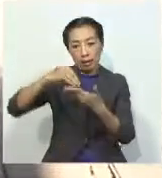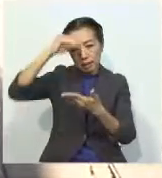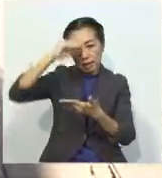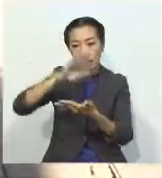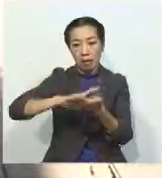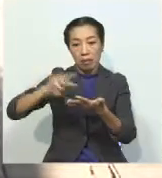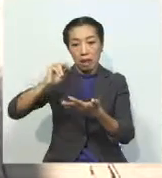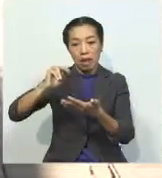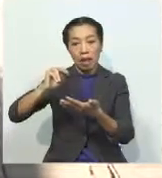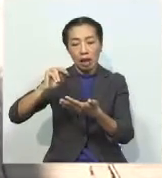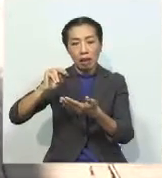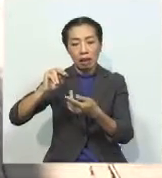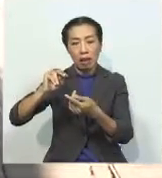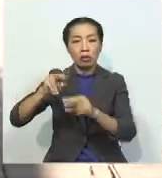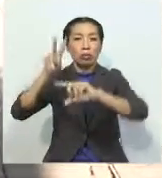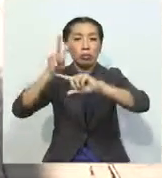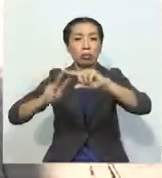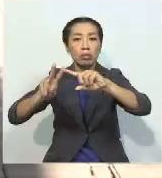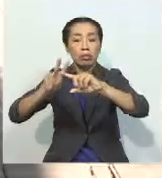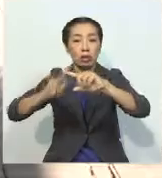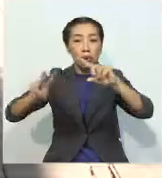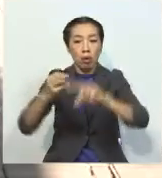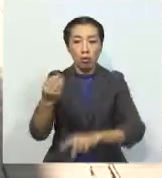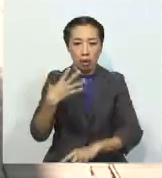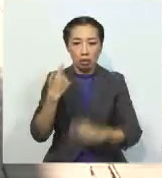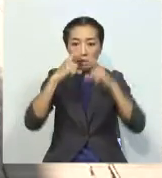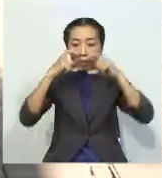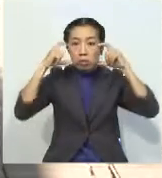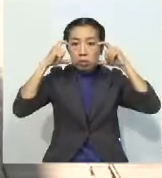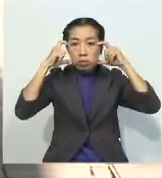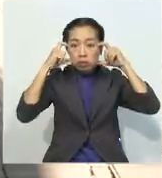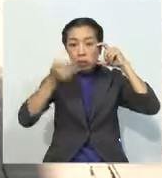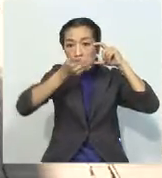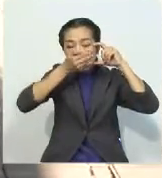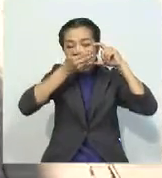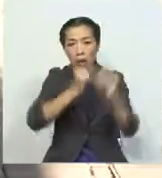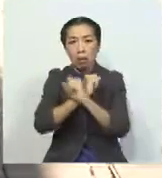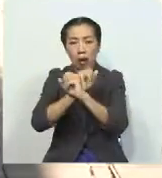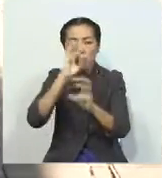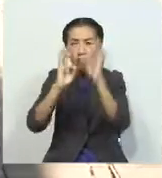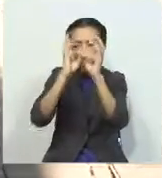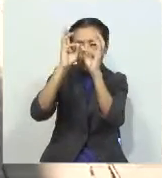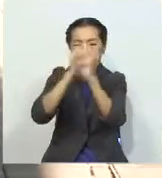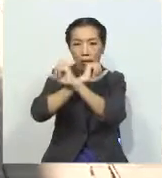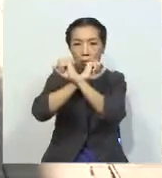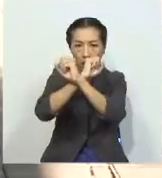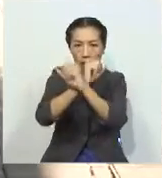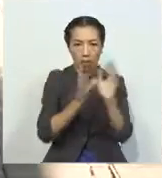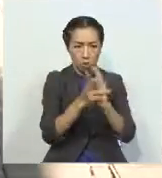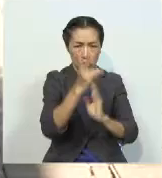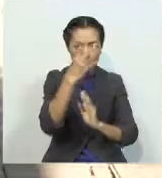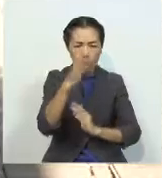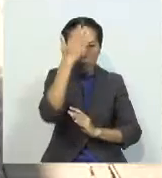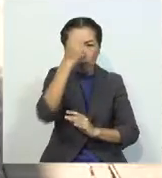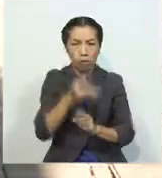าจากมหาวิทยาลัยศรีนครินทร์วิโรจน์นะครับบอกว่าใส่หน้ากากอนามัยเพื่อป้องกันฝุ่นละอองมาเกือบ2อาทิตย์แล้วเนื่องจาก